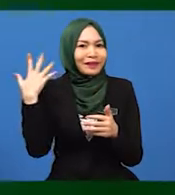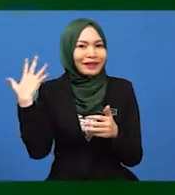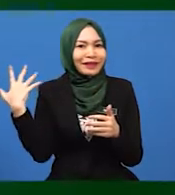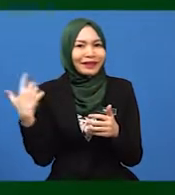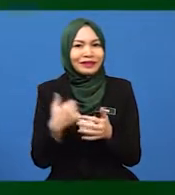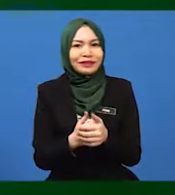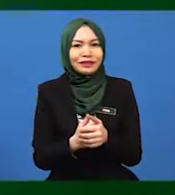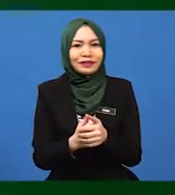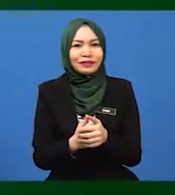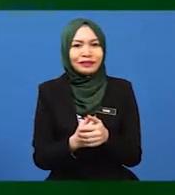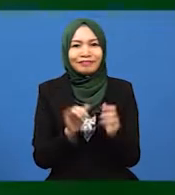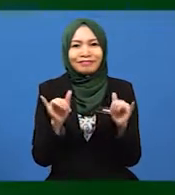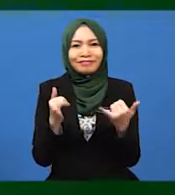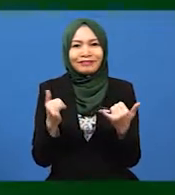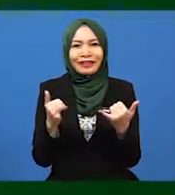pisang.